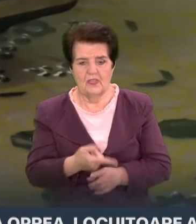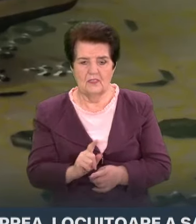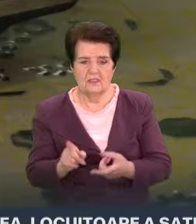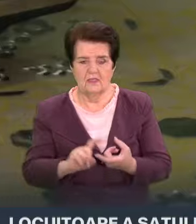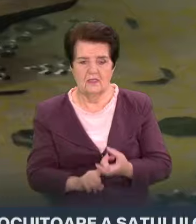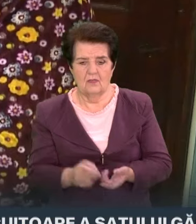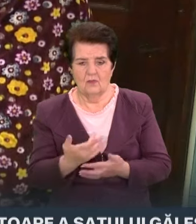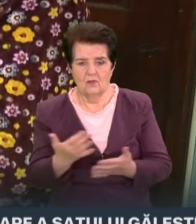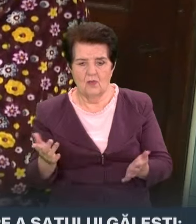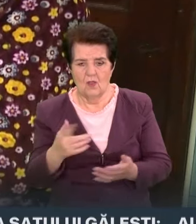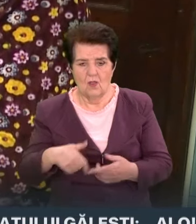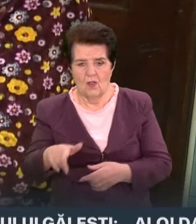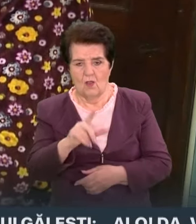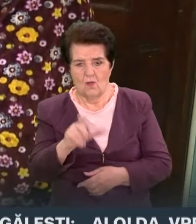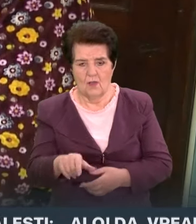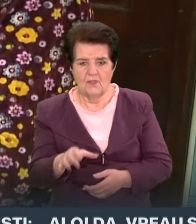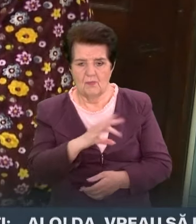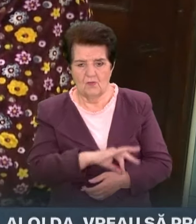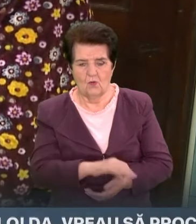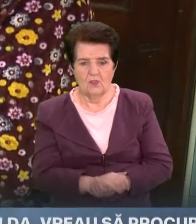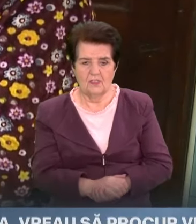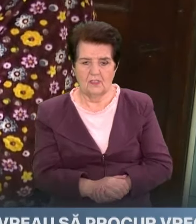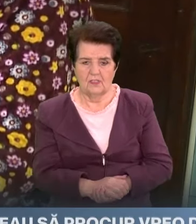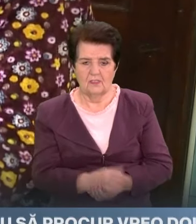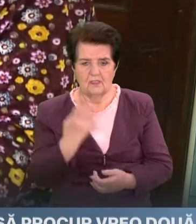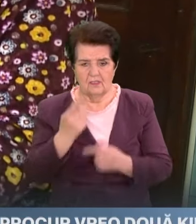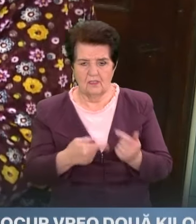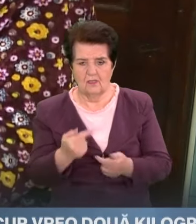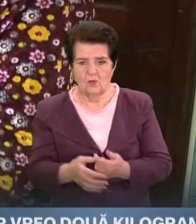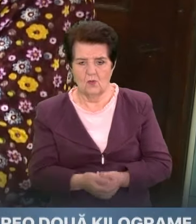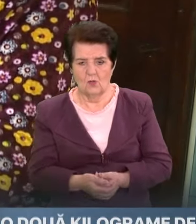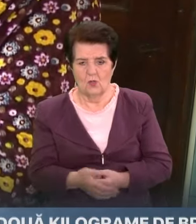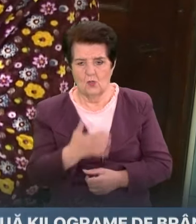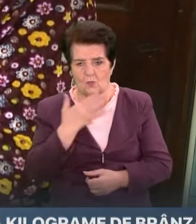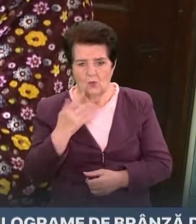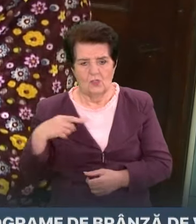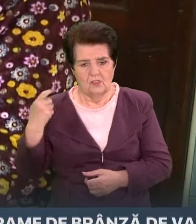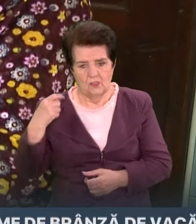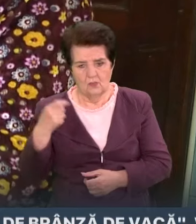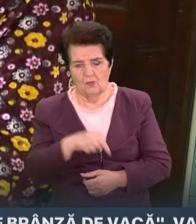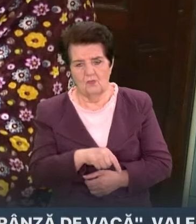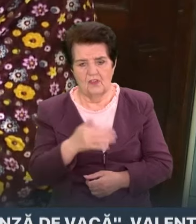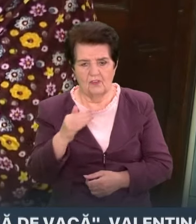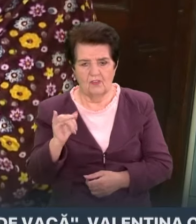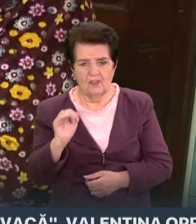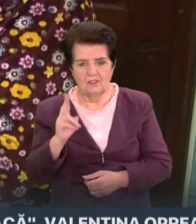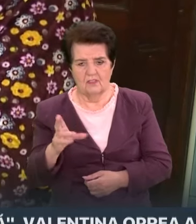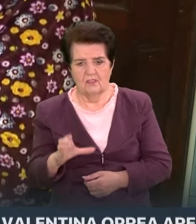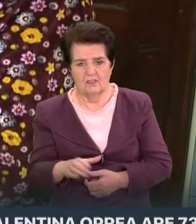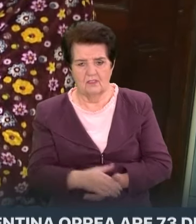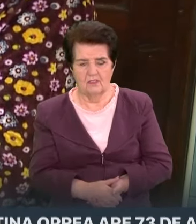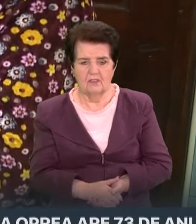cu sătenii. Mă folosesc tot timpul, e că dar mulți chiar îi sună pe fix.